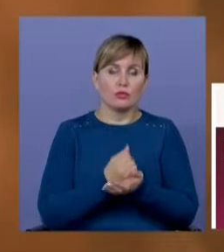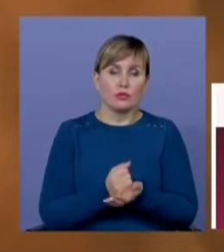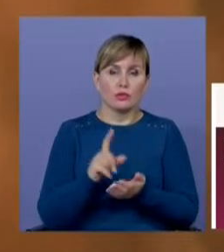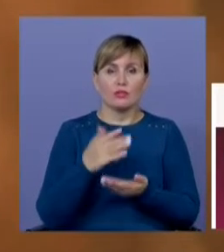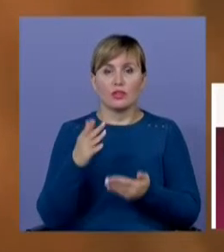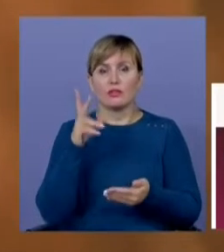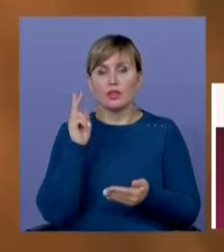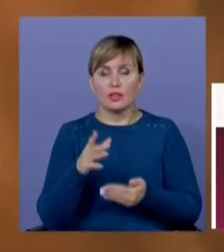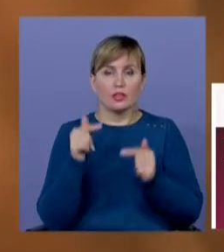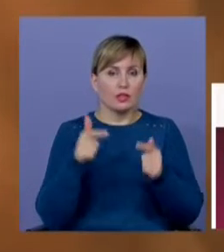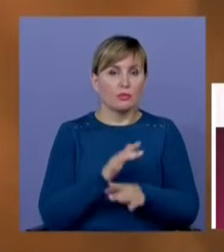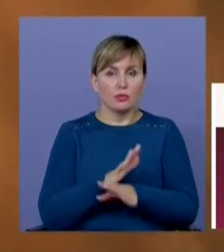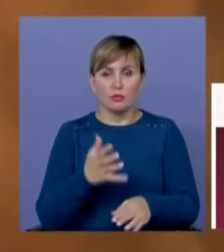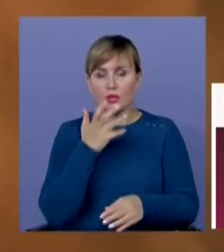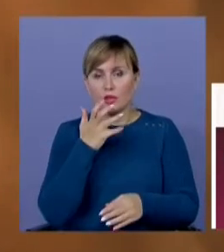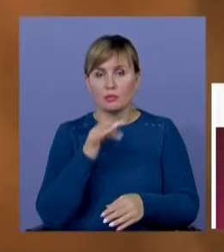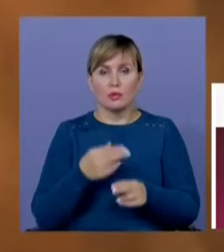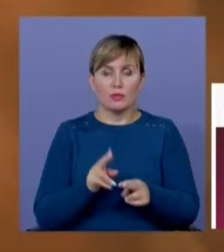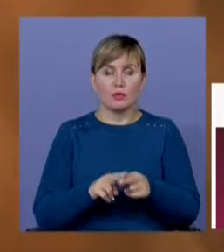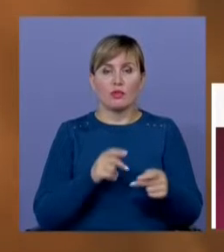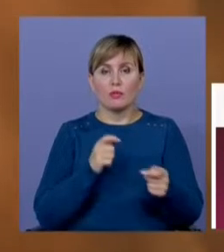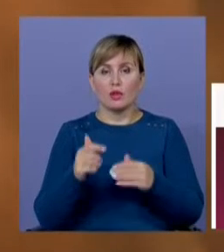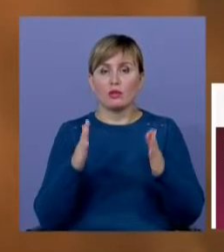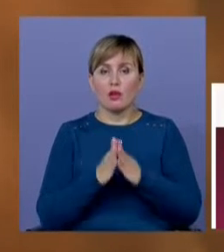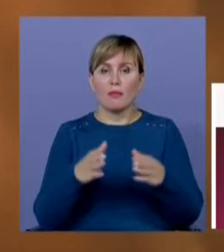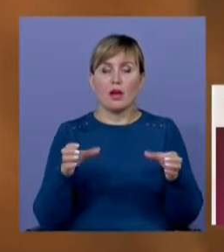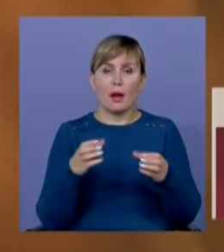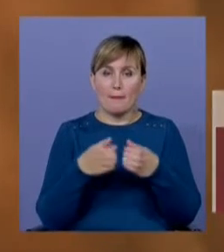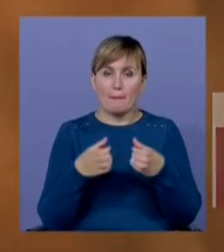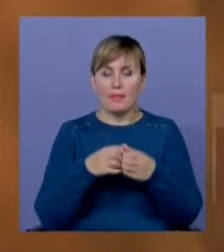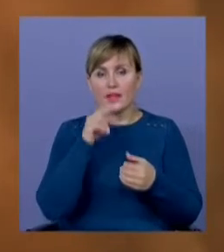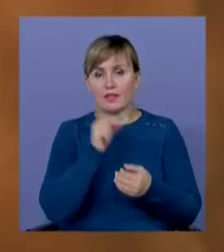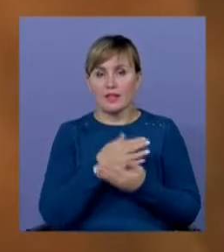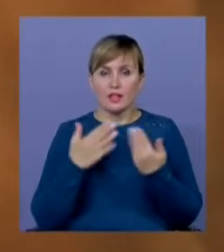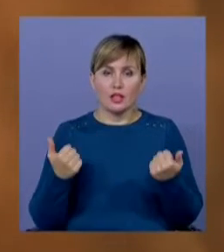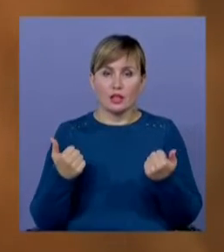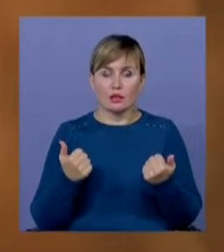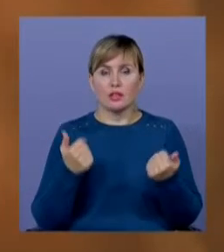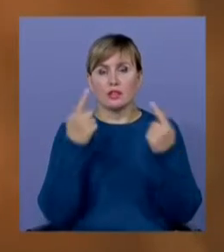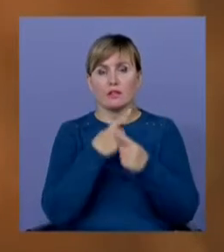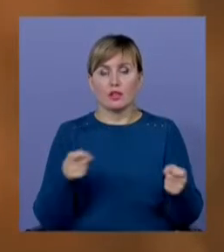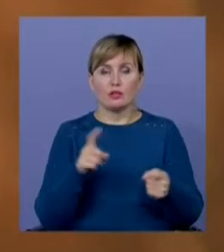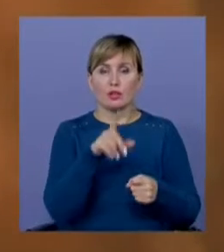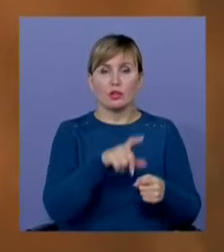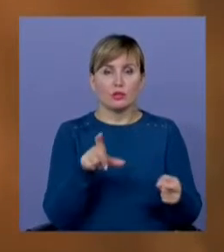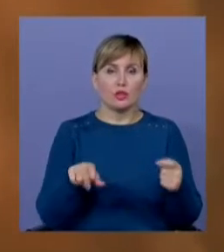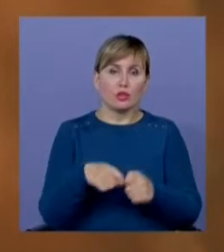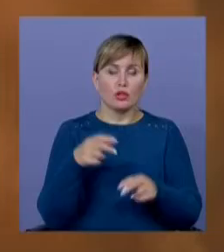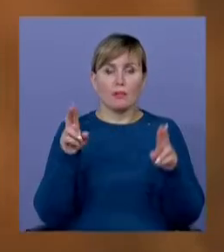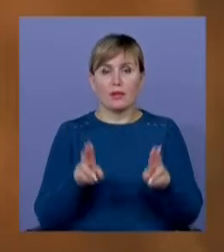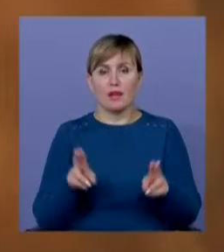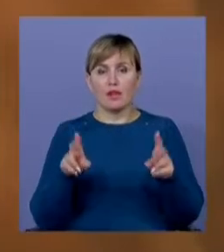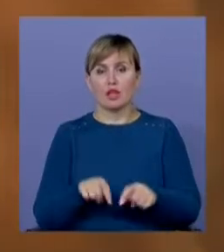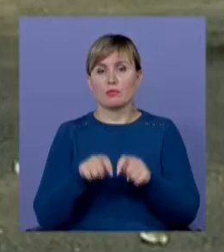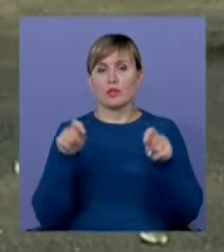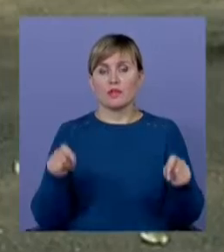их квартиры не поступает тепло. При этом в управляющей домом компании вины не признают. Заявляют, что люди нарушили правила